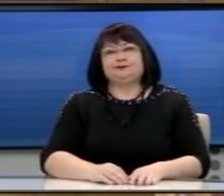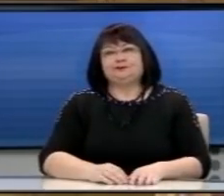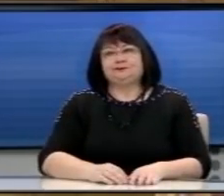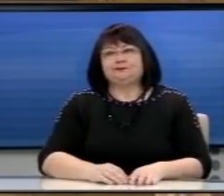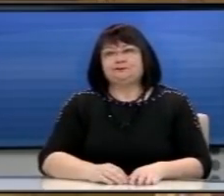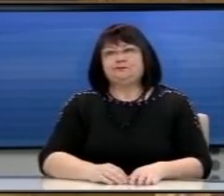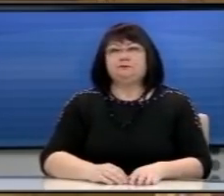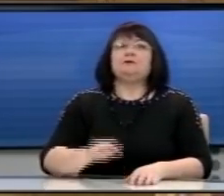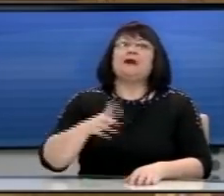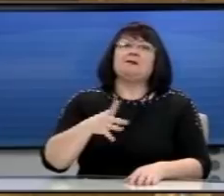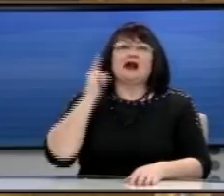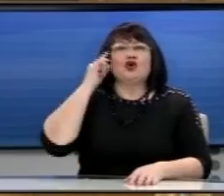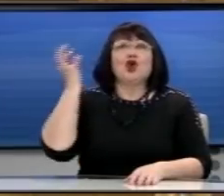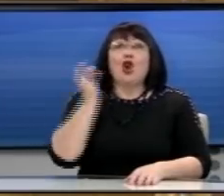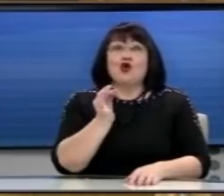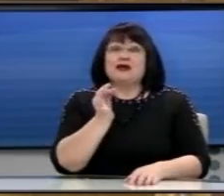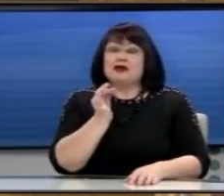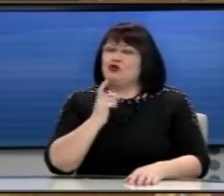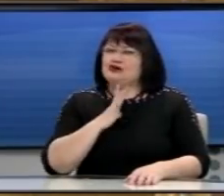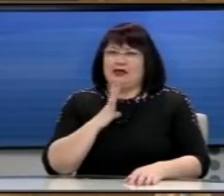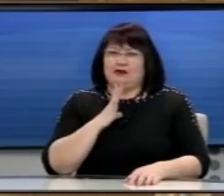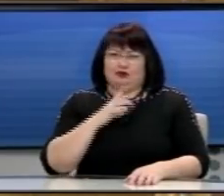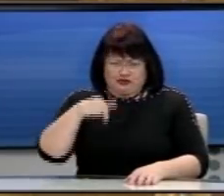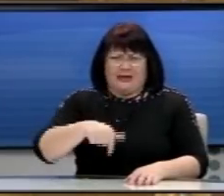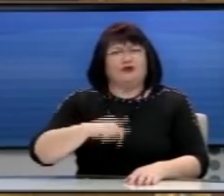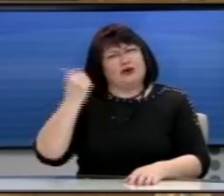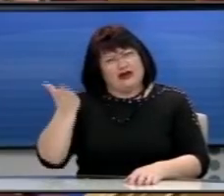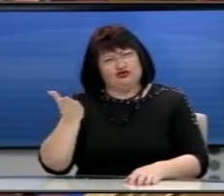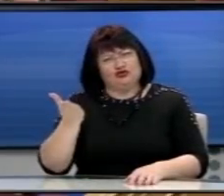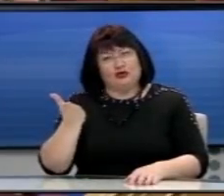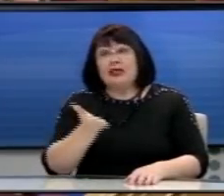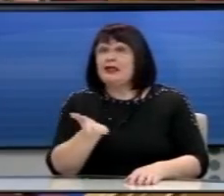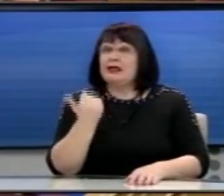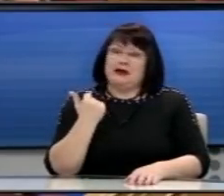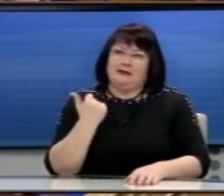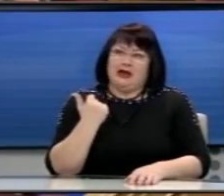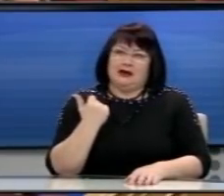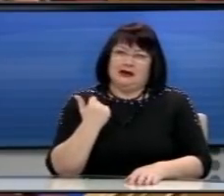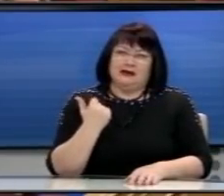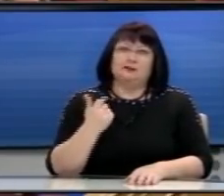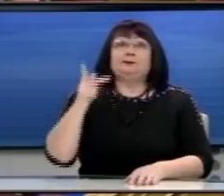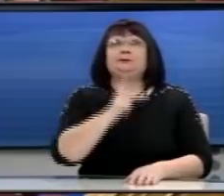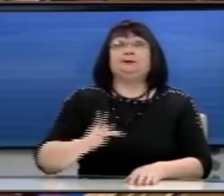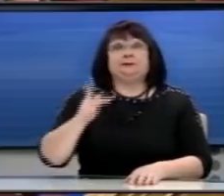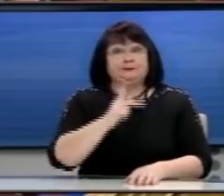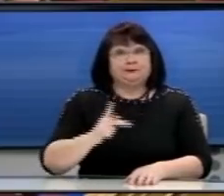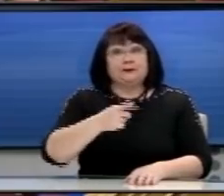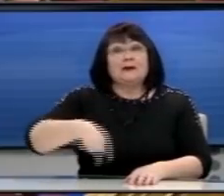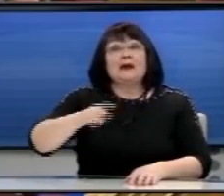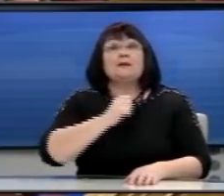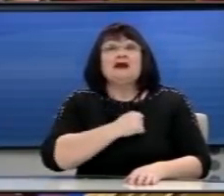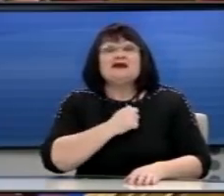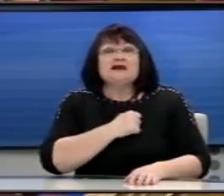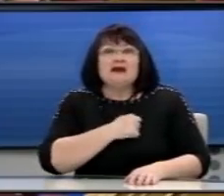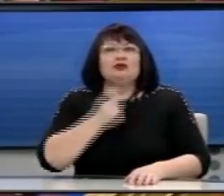Προφανώς και δεν υπάρχει λογικός άνθρωπος και σε αυτή την αίθουσα και μέσα πολύ περισσότερο στην ελληνική κοινωνία που να